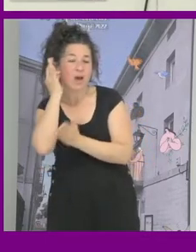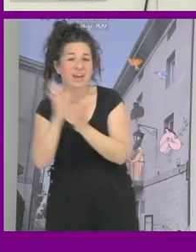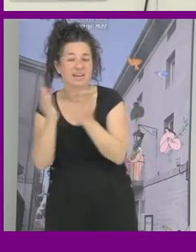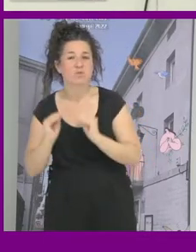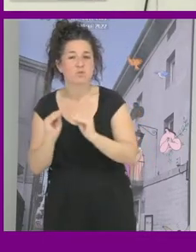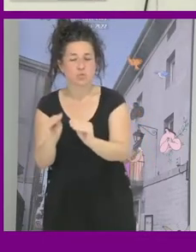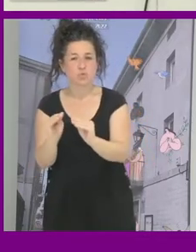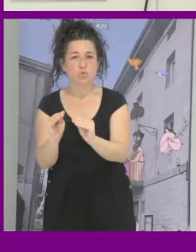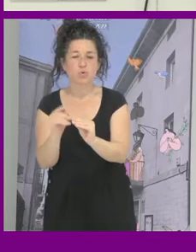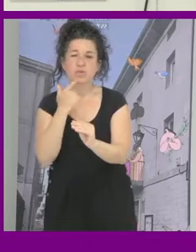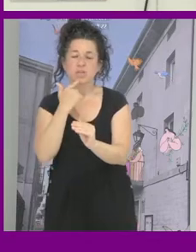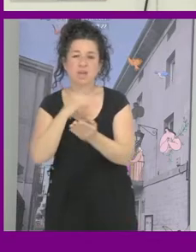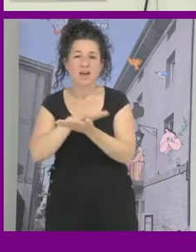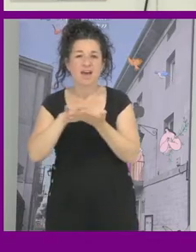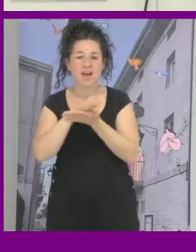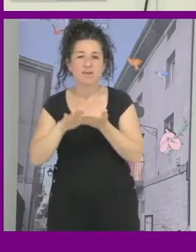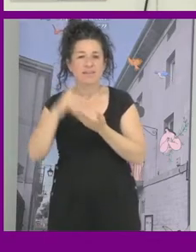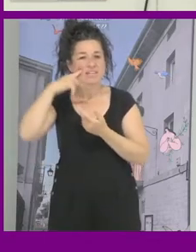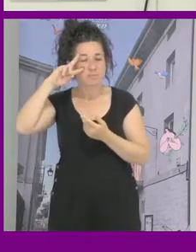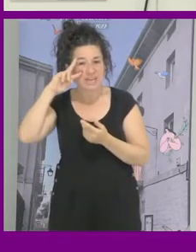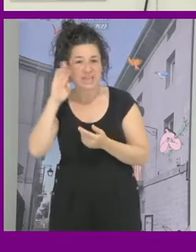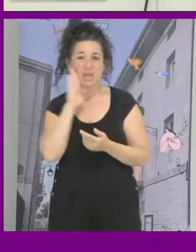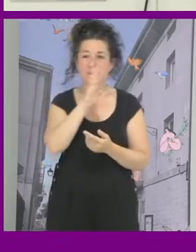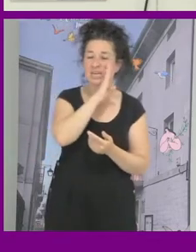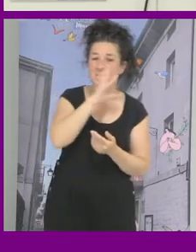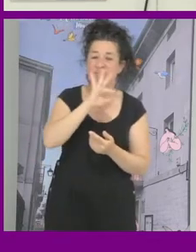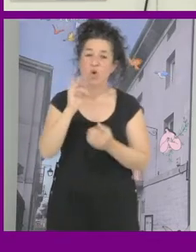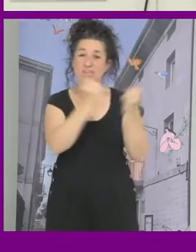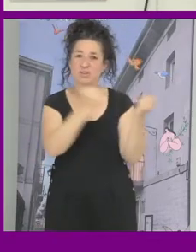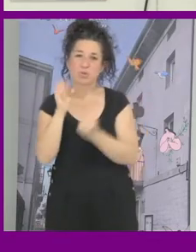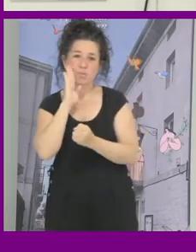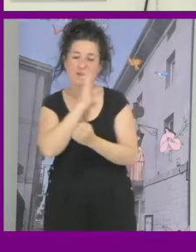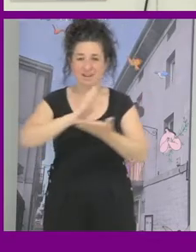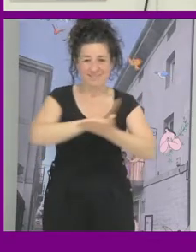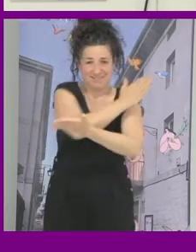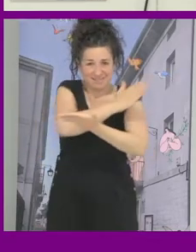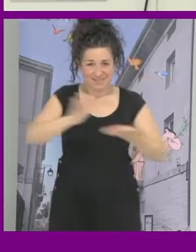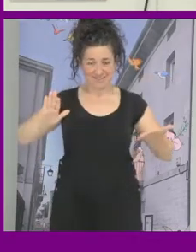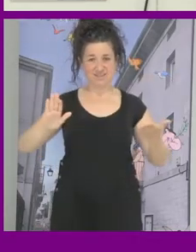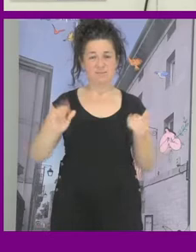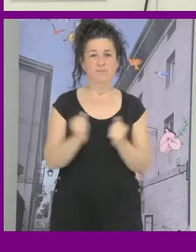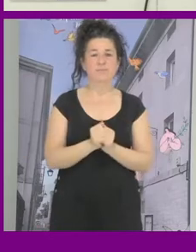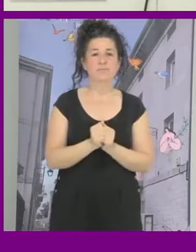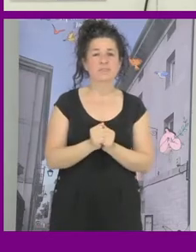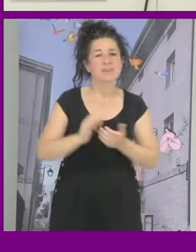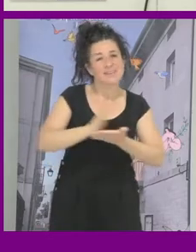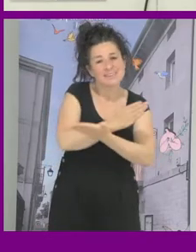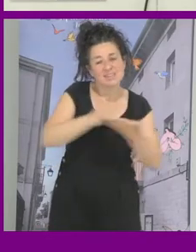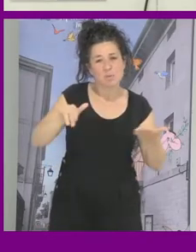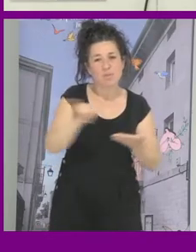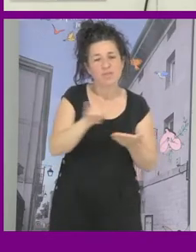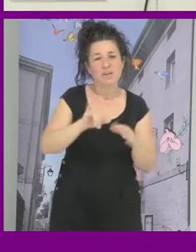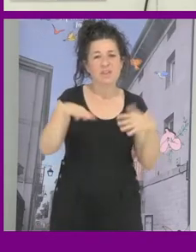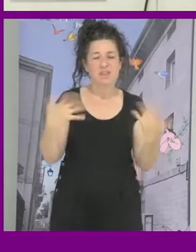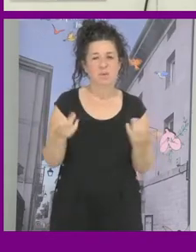amatasunaren esperientzia eta amatasunaren instituzioa. Eta horrez gain, bereziki interesgarria da, ba, desberdintasun hori azaltzeko,